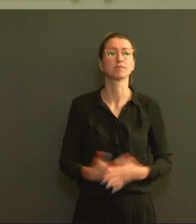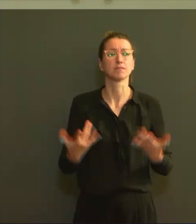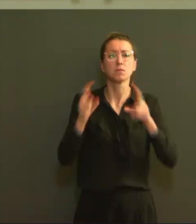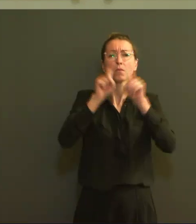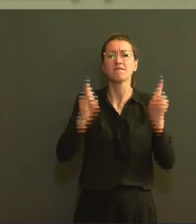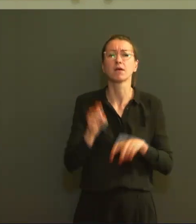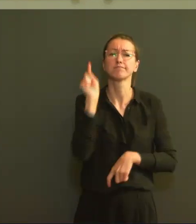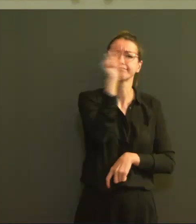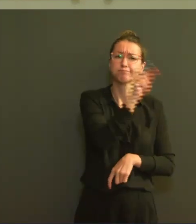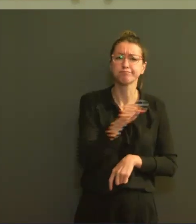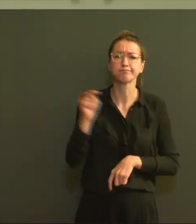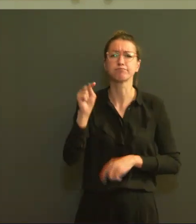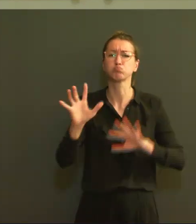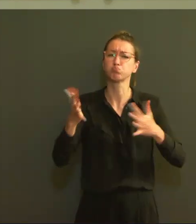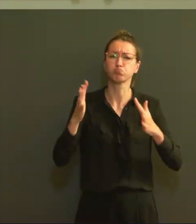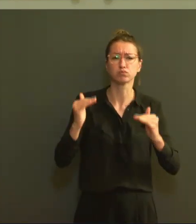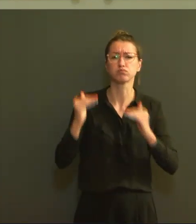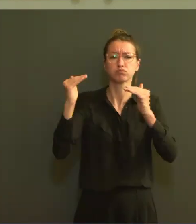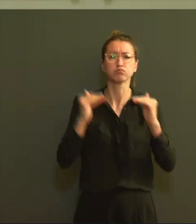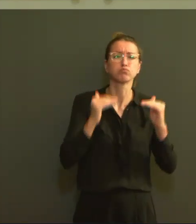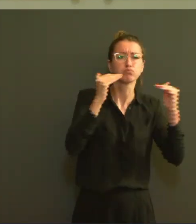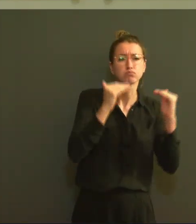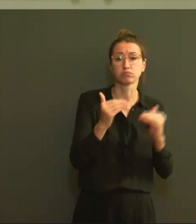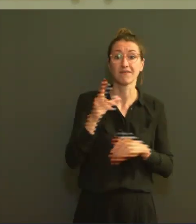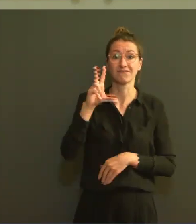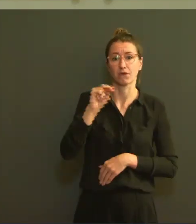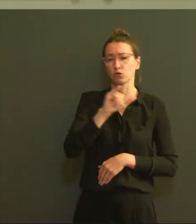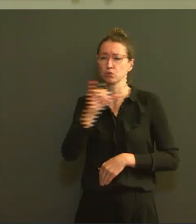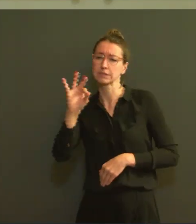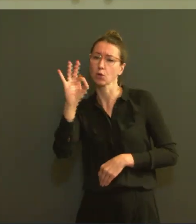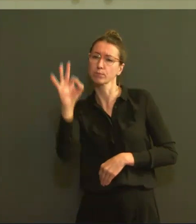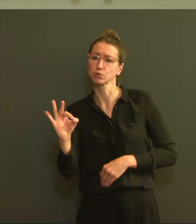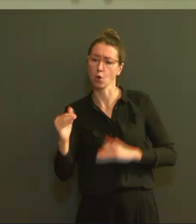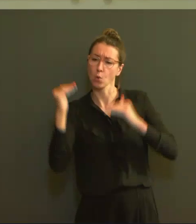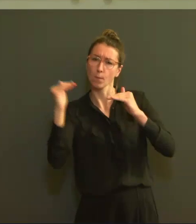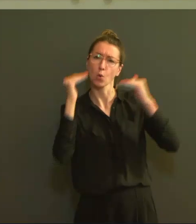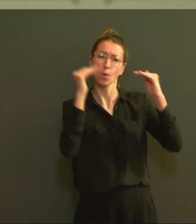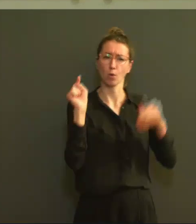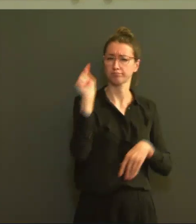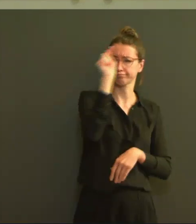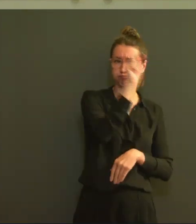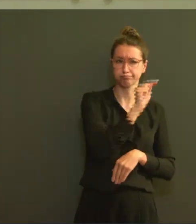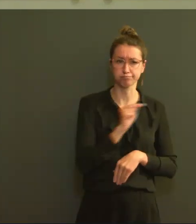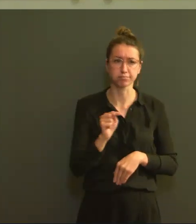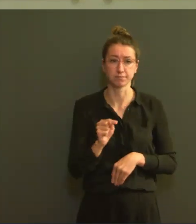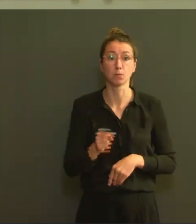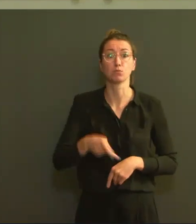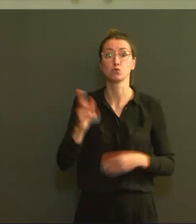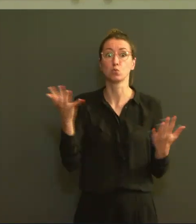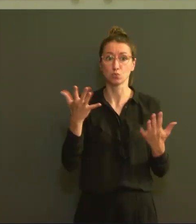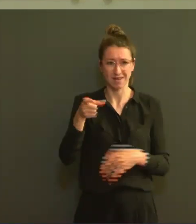et 50%. Ici, ce sont principalement les provinces de Liège et de Flandre orientale qui se